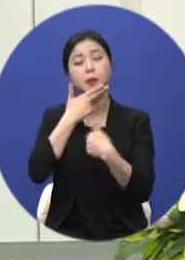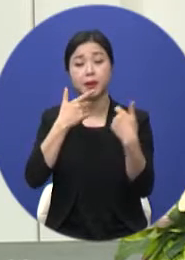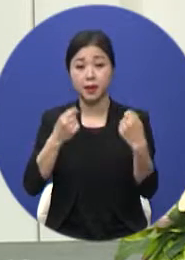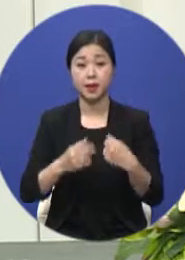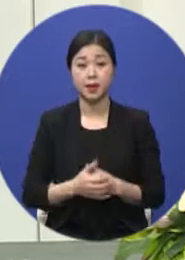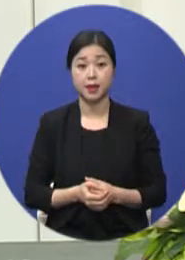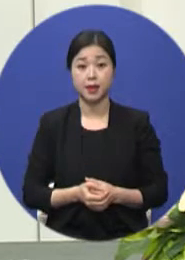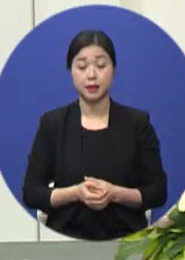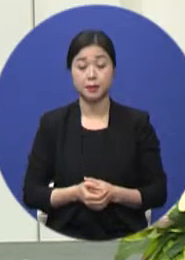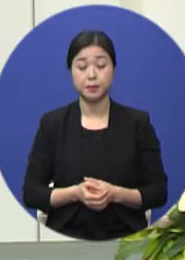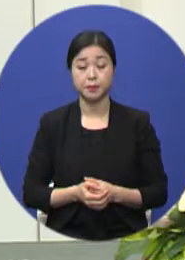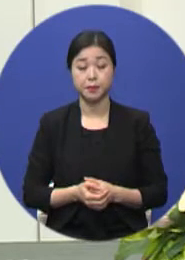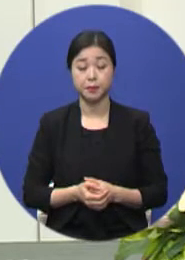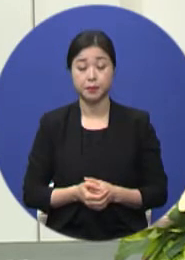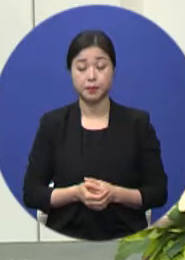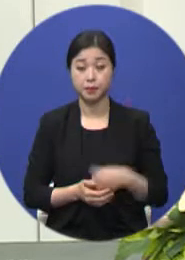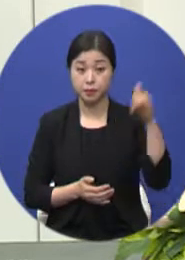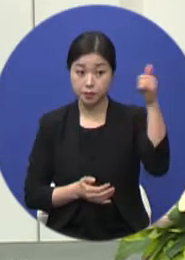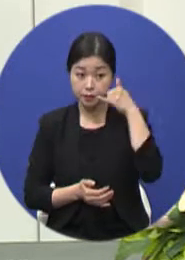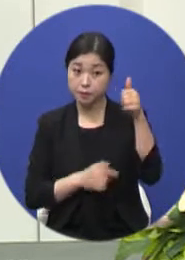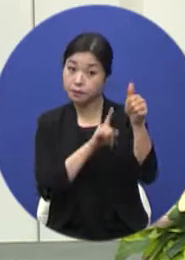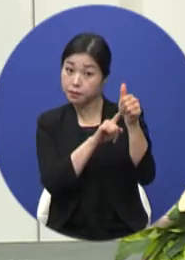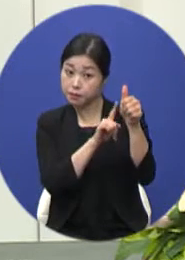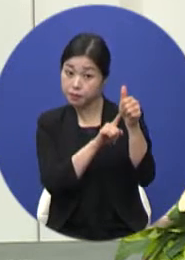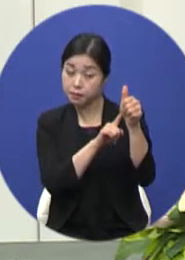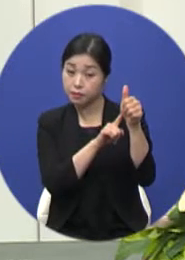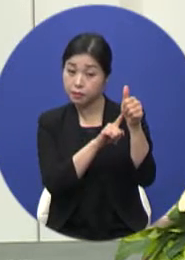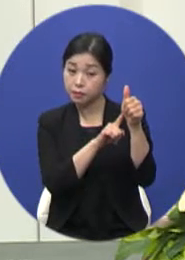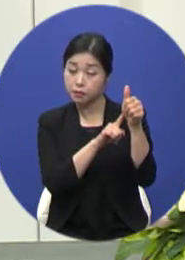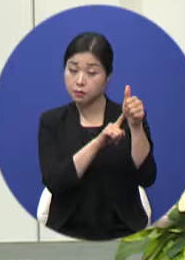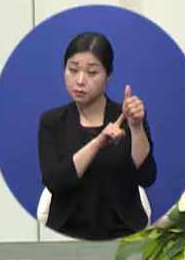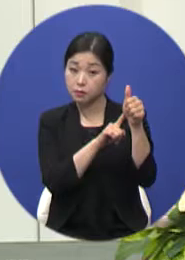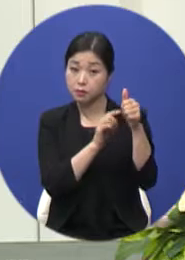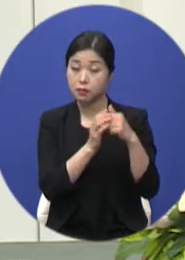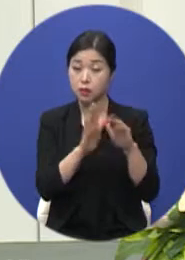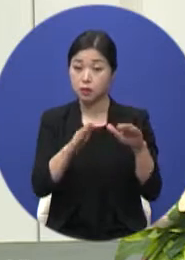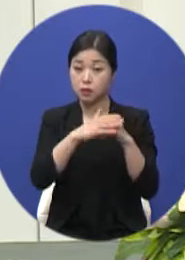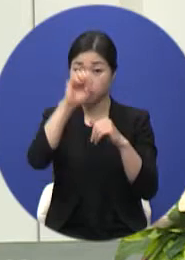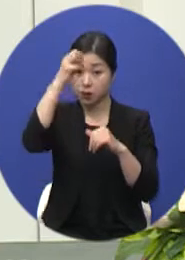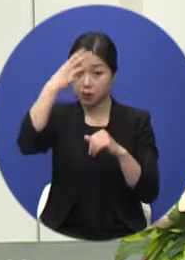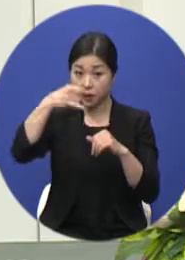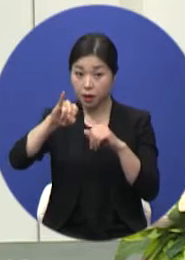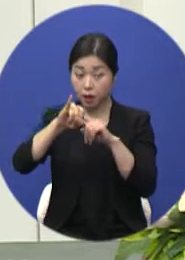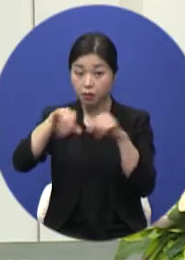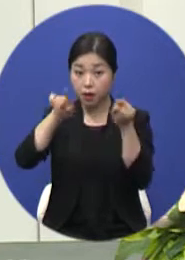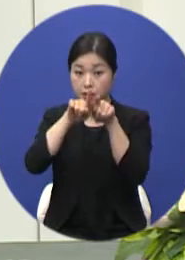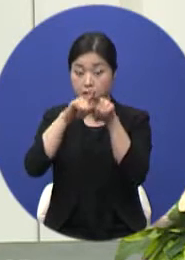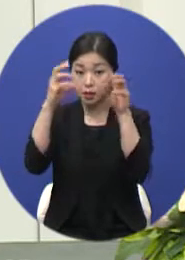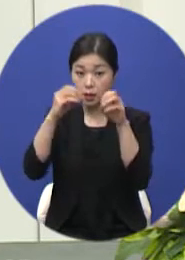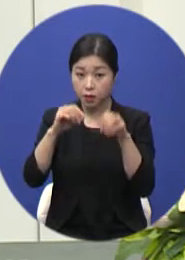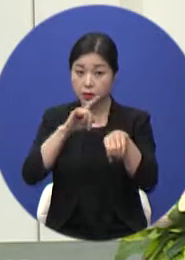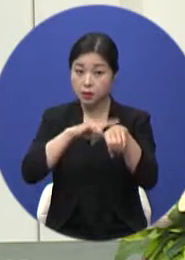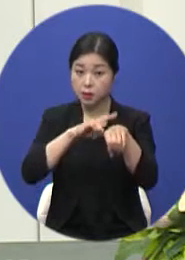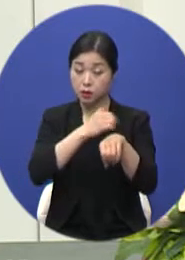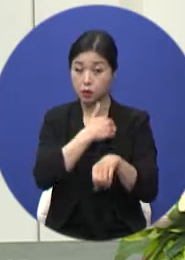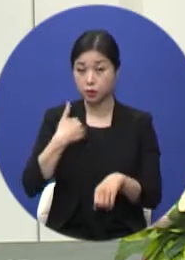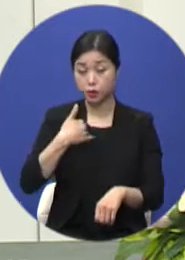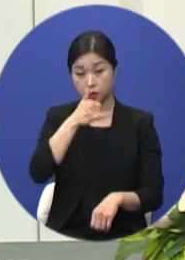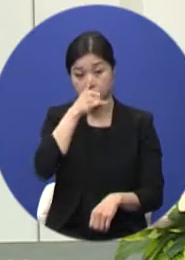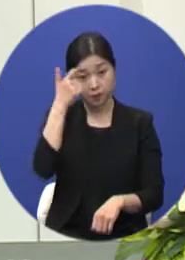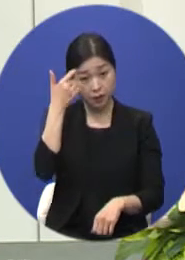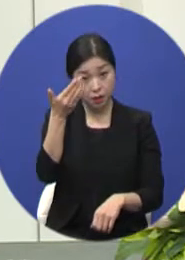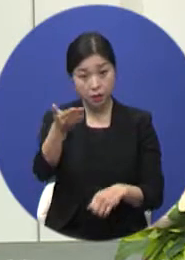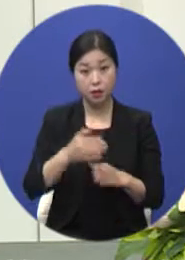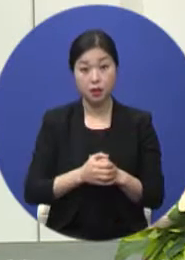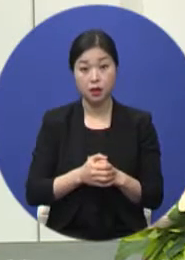우리 저 전화 주신 분 저기 지금 그 고3 딸하고는 함께하는 시간이 있나요? 지금 고3이 바쁘긴